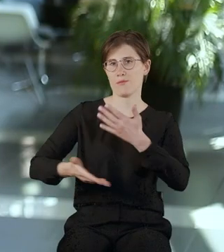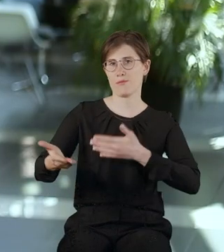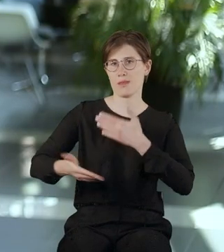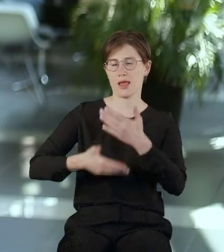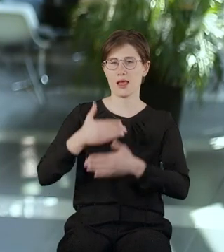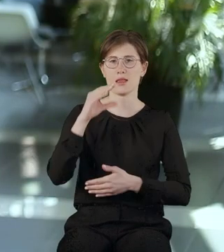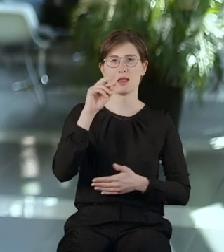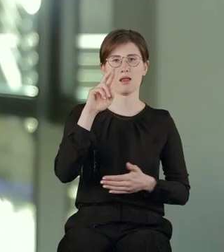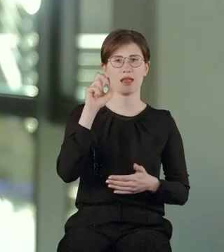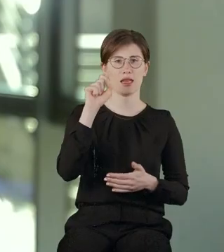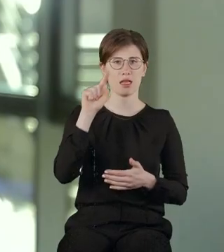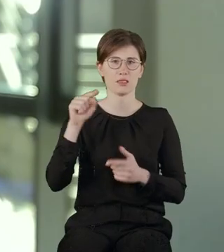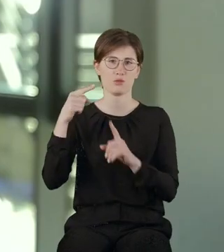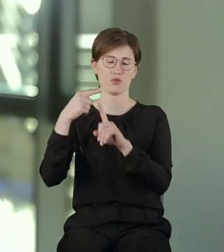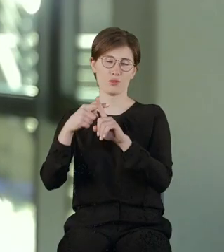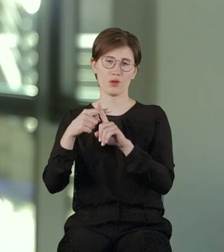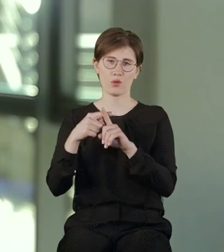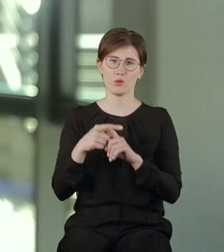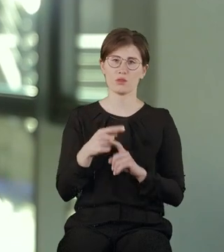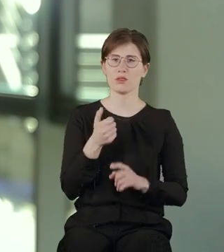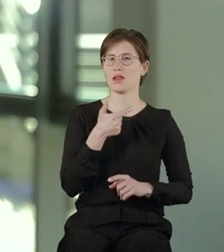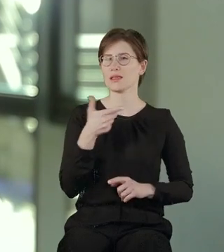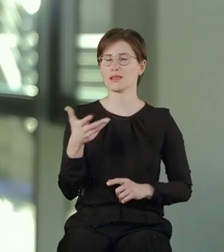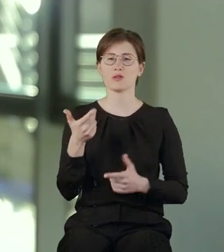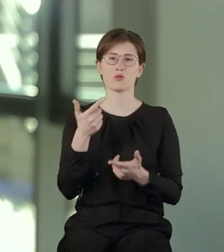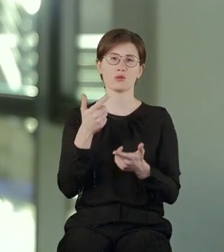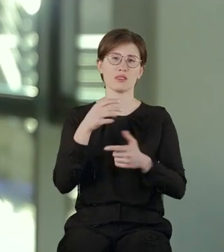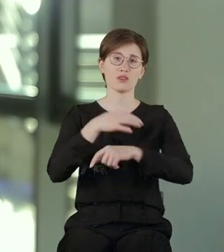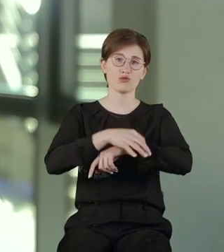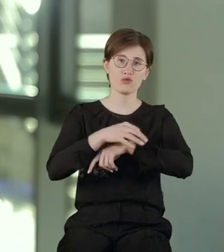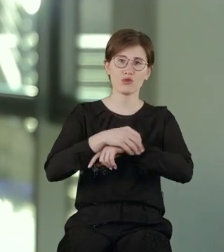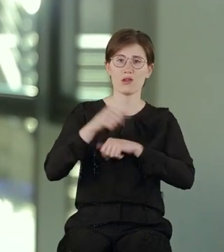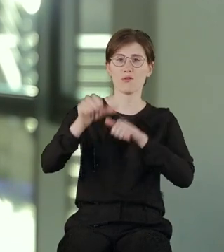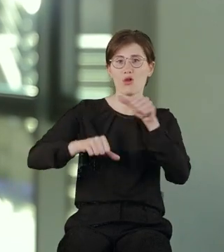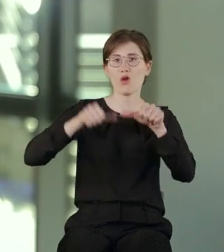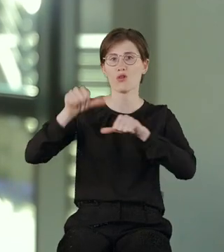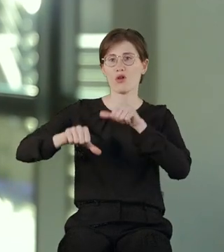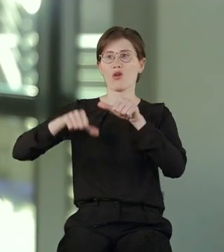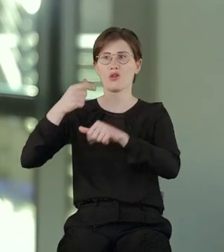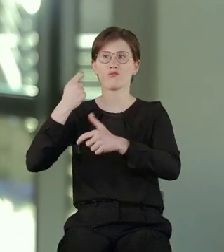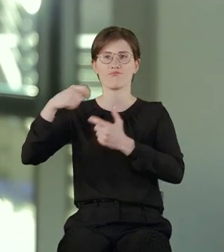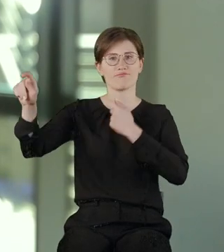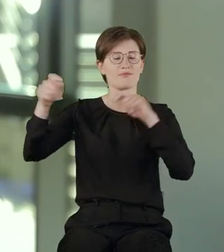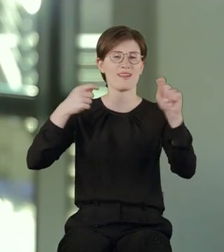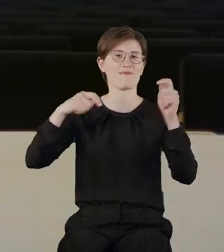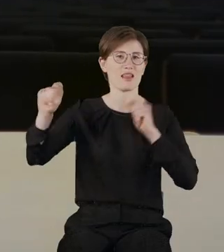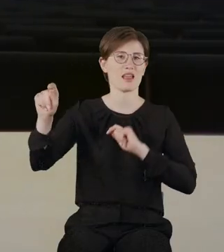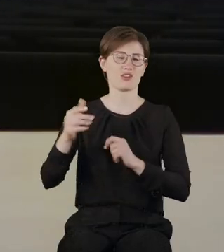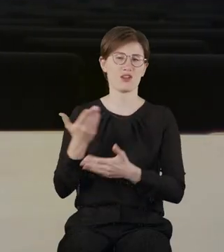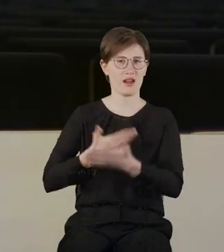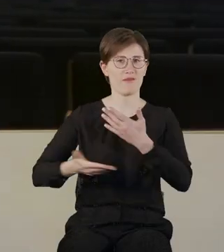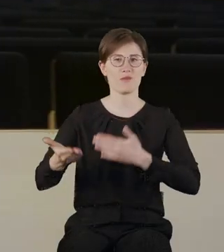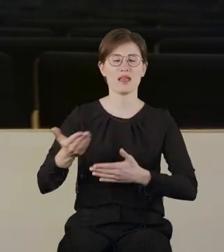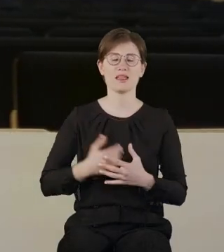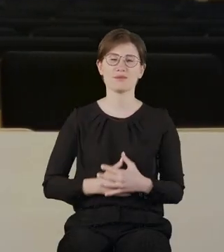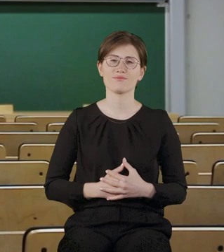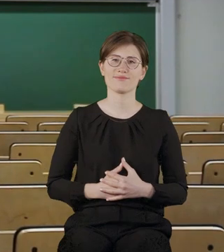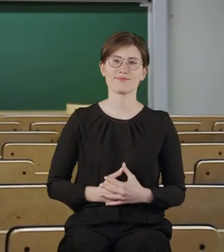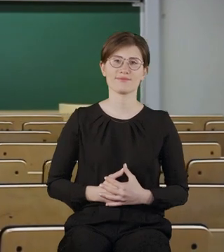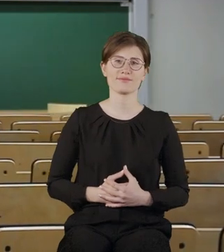programu Erasmus+. Kilkuset naszych studentów wyjeżdża corocznie na tę wymianę.